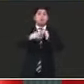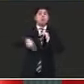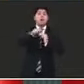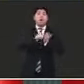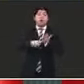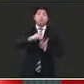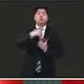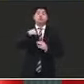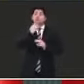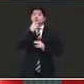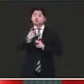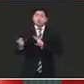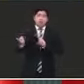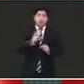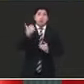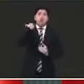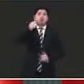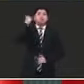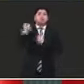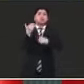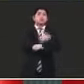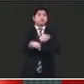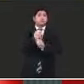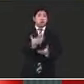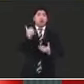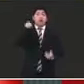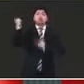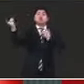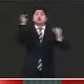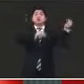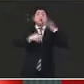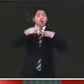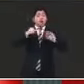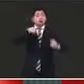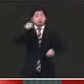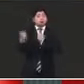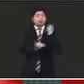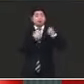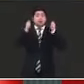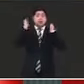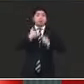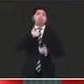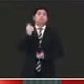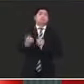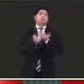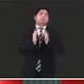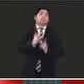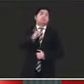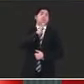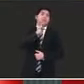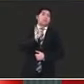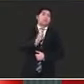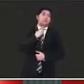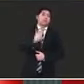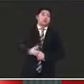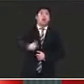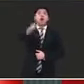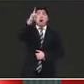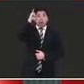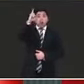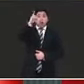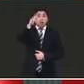yeni hizmetler getirme yeni eserler kazandırma gayretimizi sürdüreceğiz Rabbim